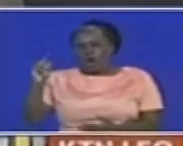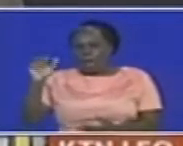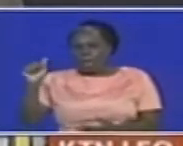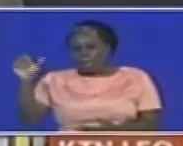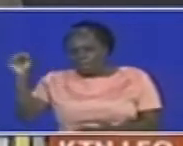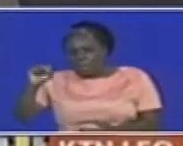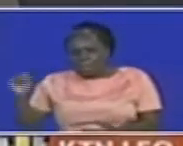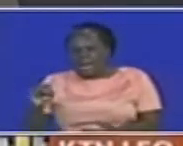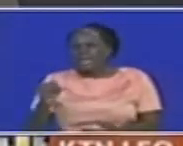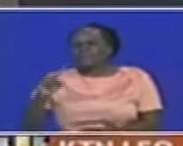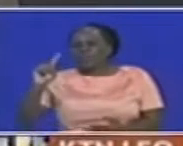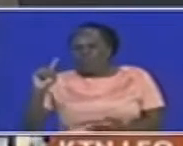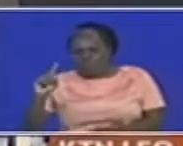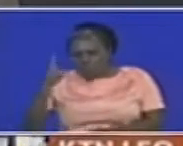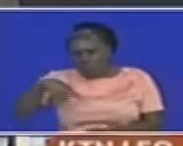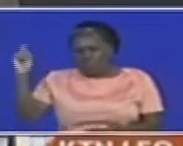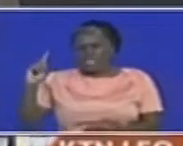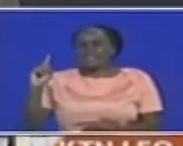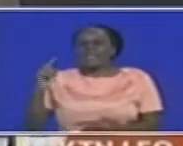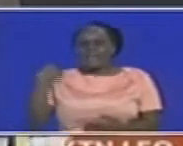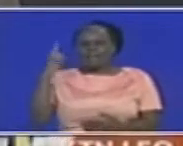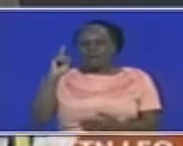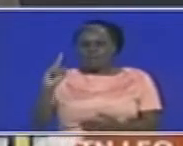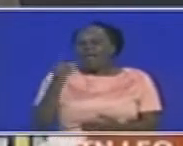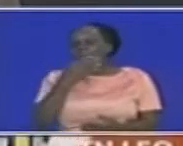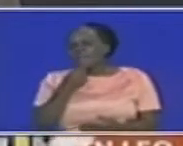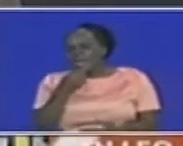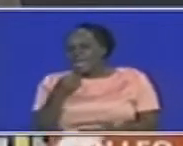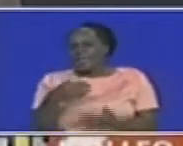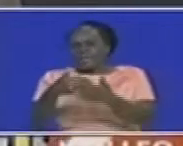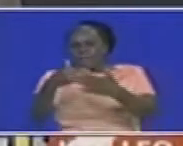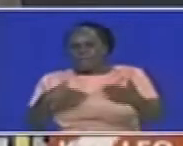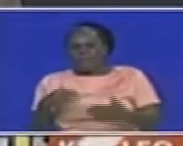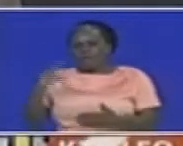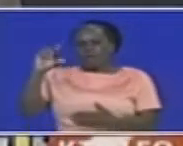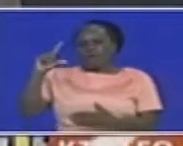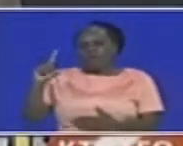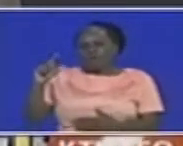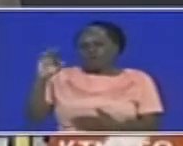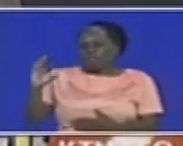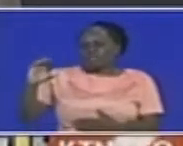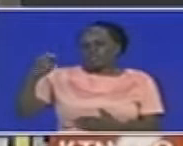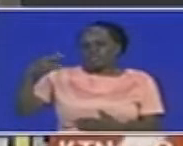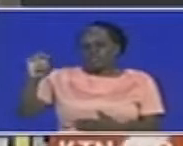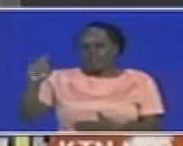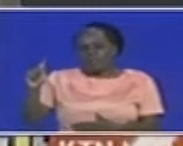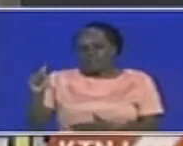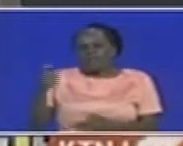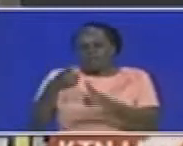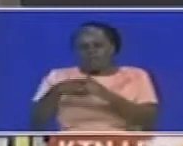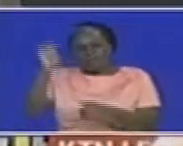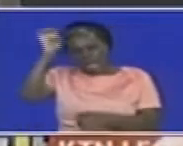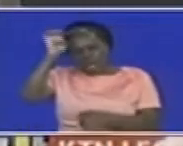upande wa wanaume mbele ya Felix Kangongo na Gladys Jebeta. Victor Ogale na taarifa zaidi kutoka Eldoret.